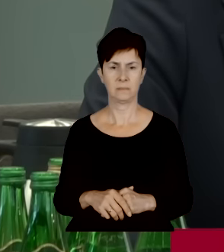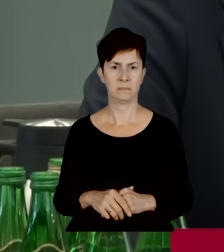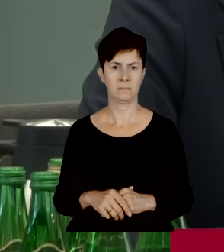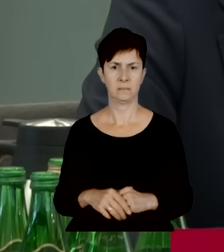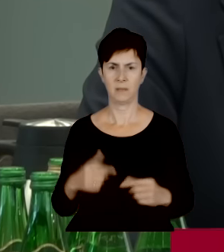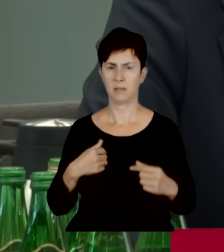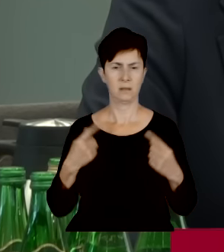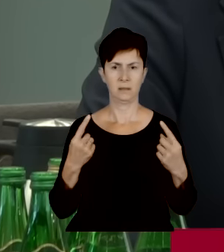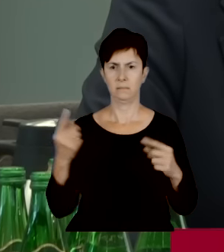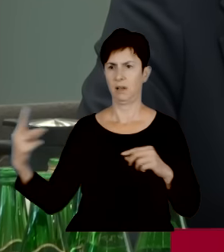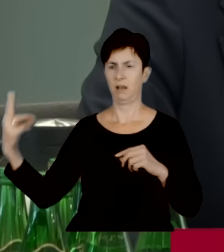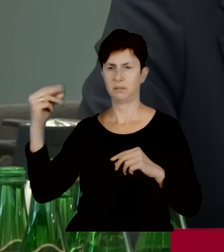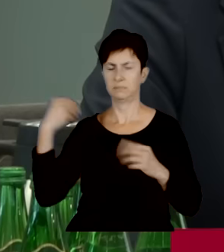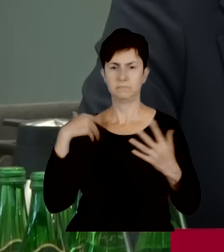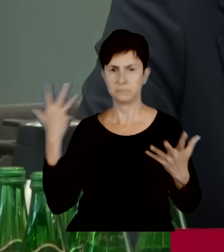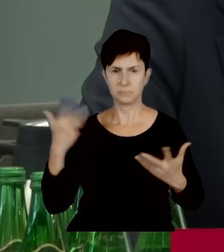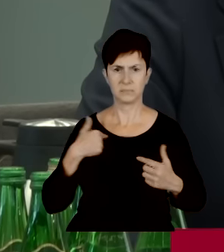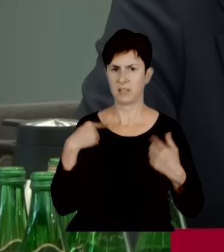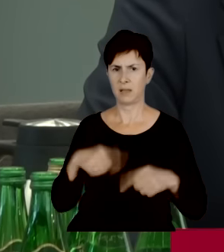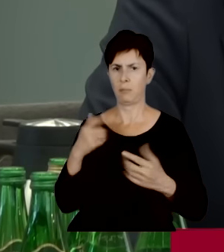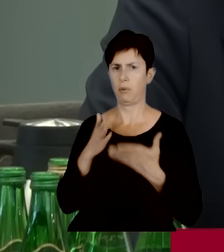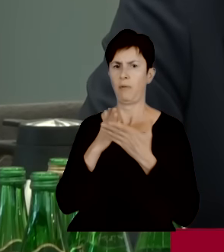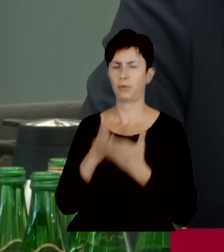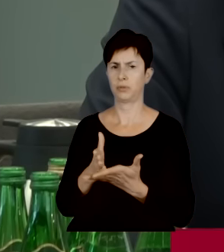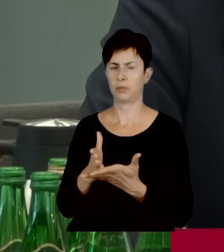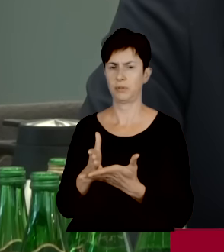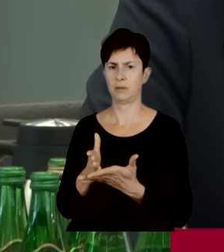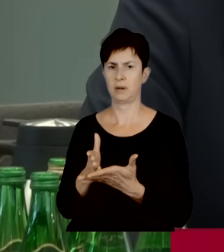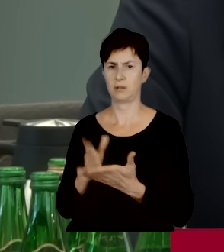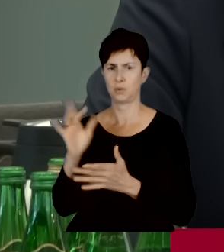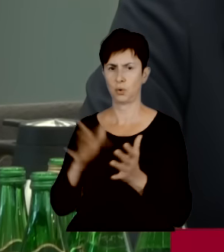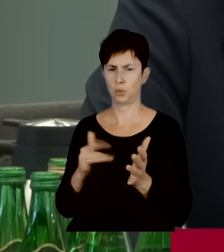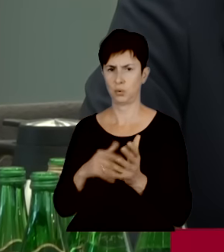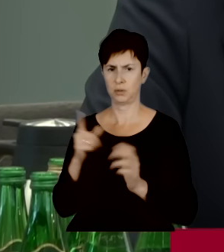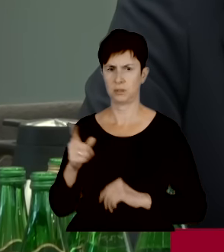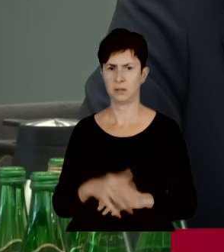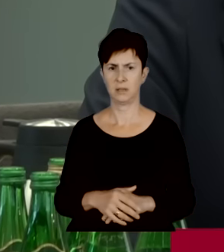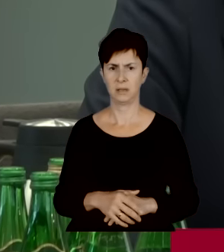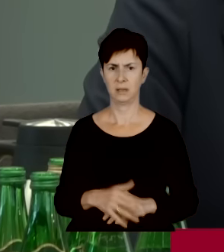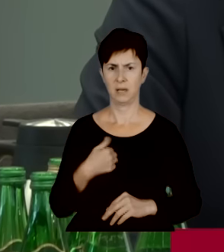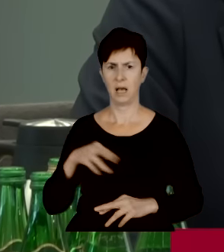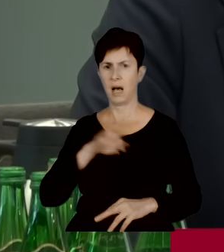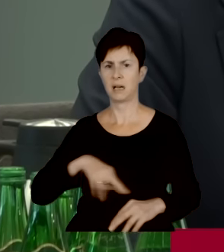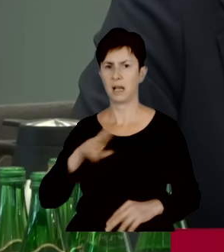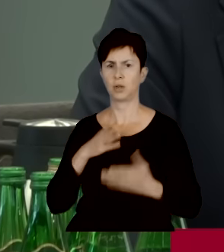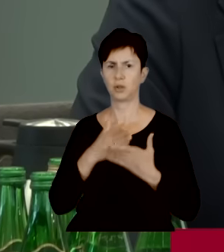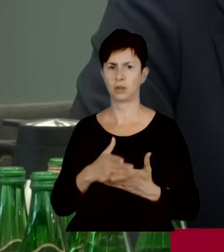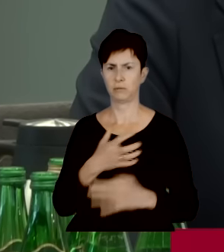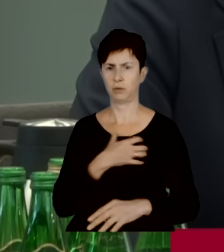premiera Tuska Panie prezydencie Ja byłem w Ja byłem w radzie doradców